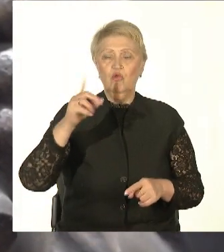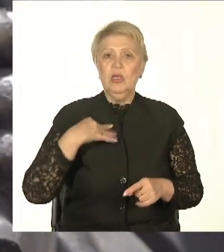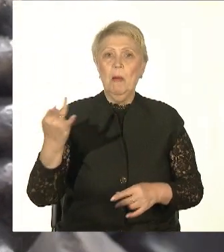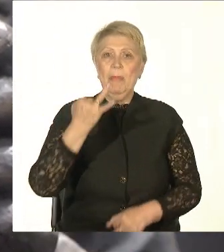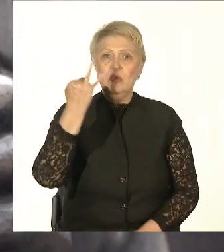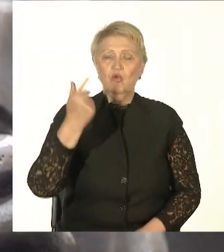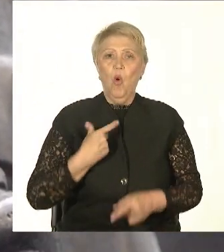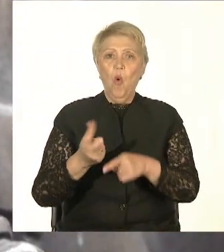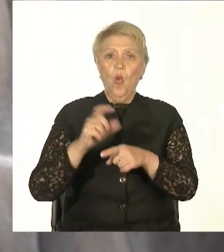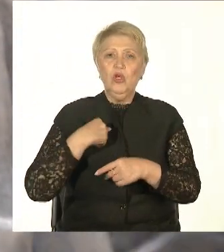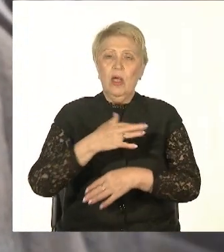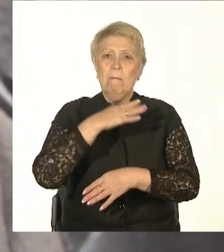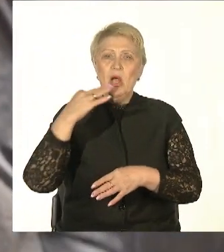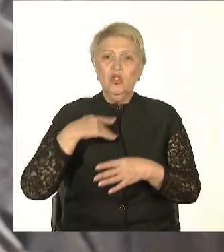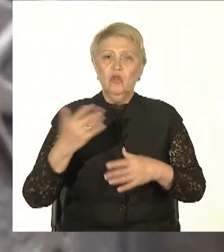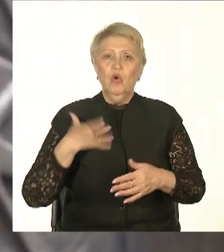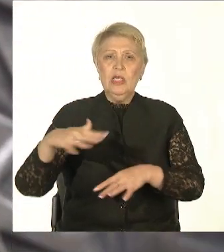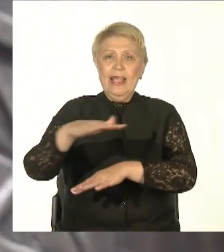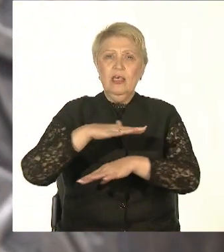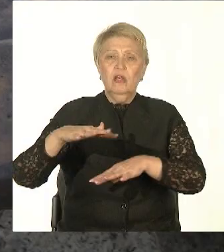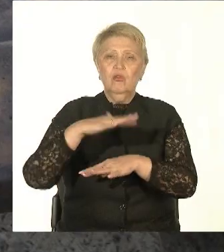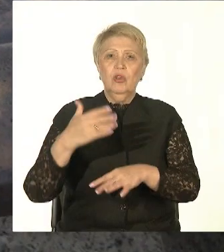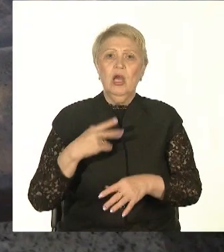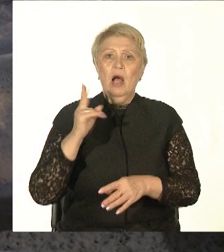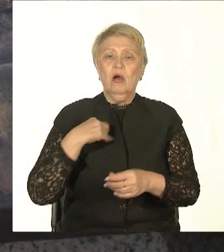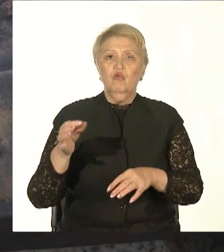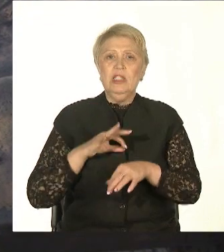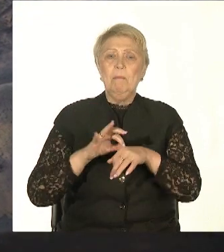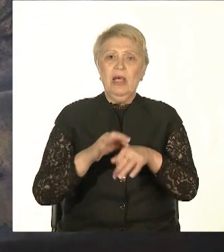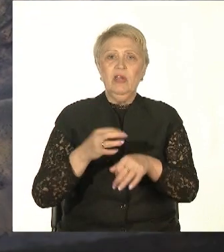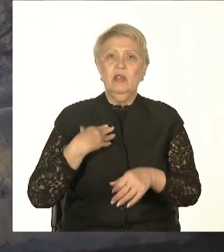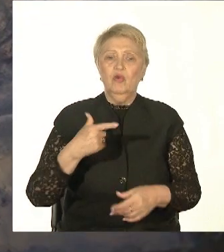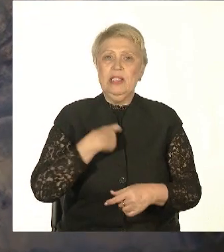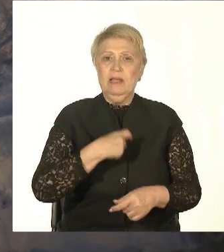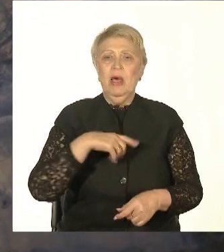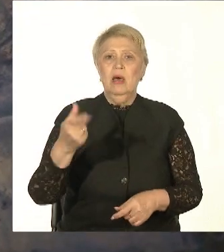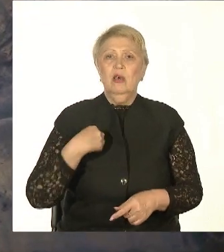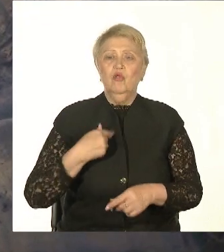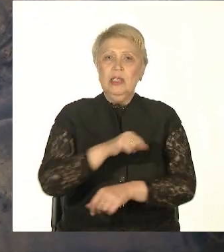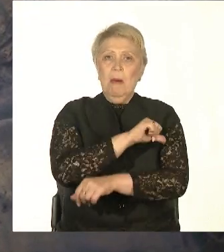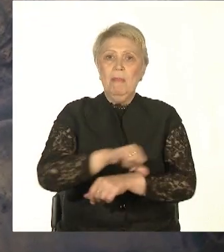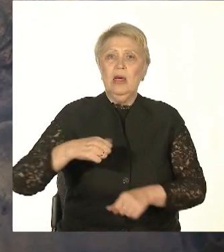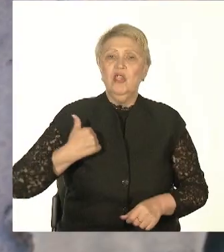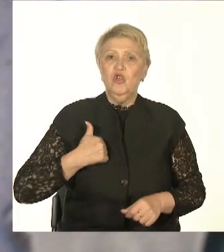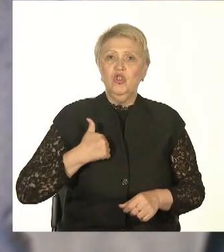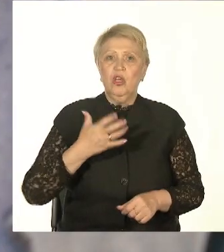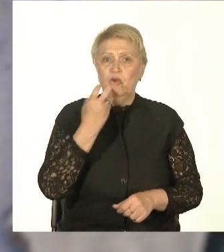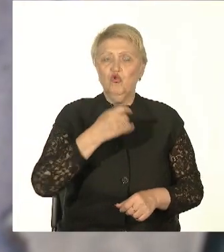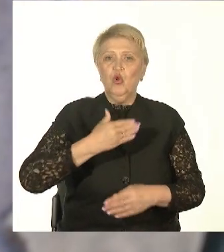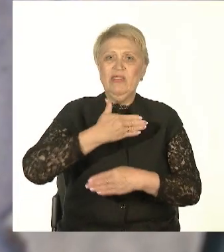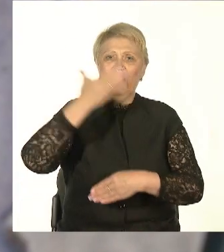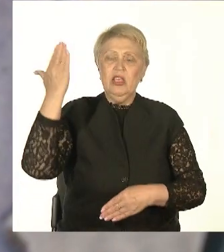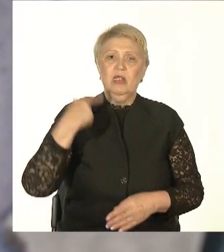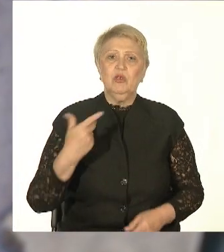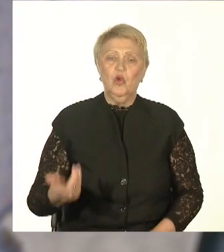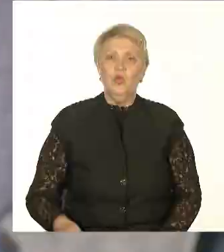очень большие территории, где проявили себя пограничники, еще Советского Союза, ну, говоря